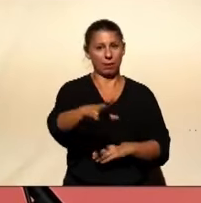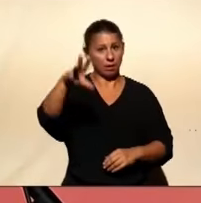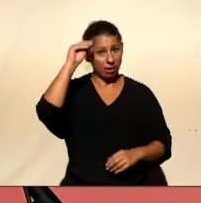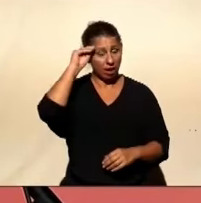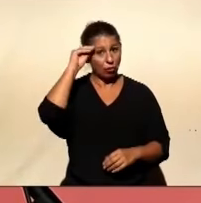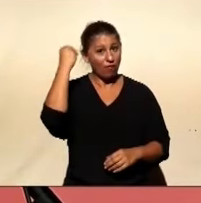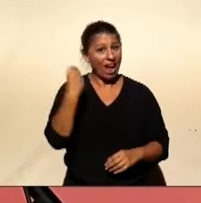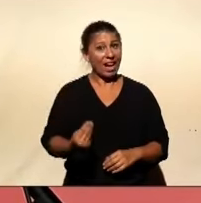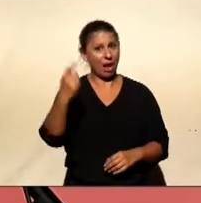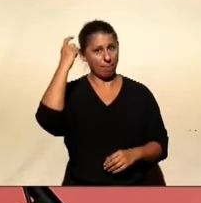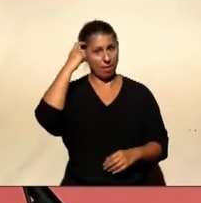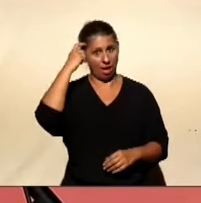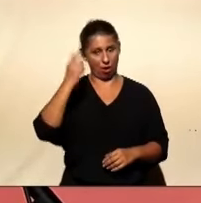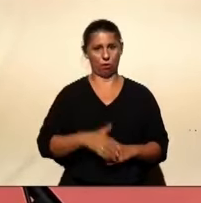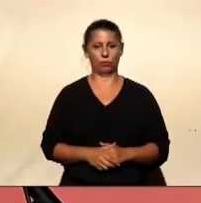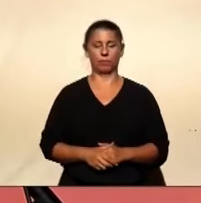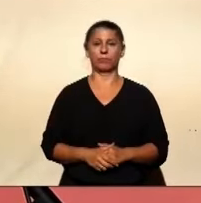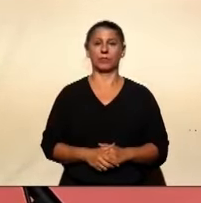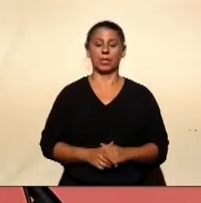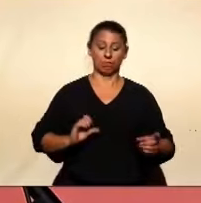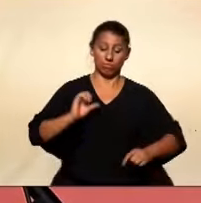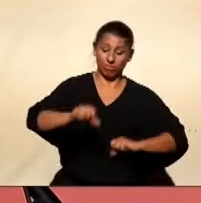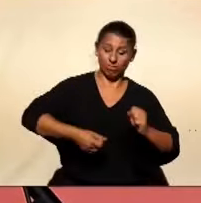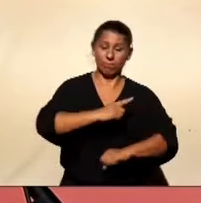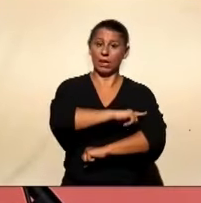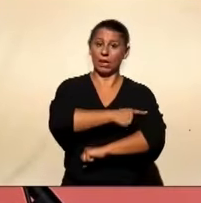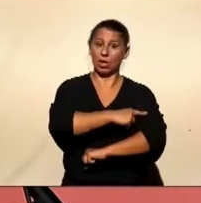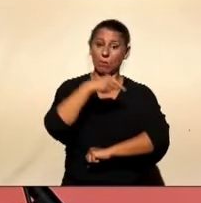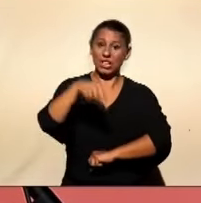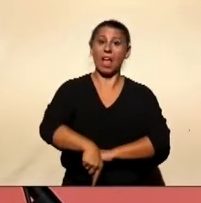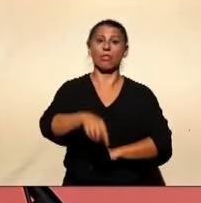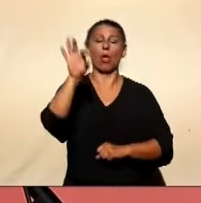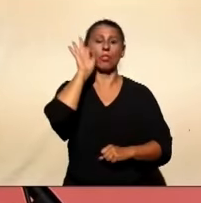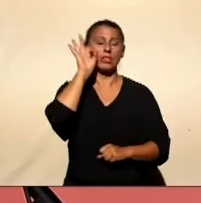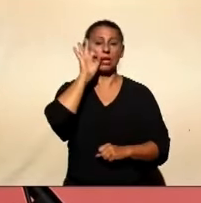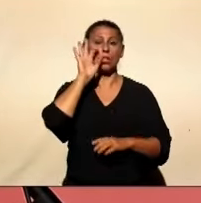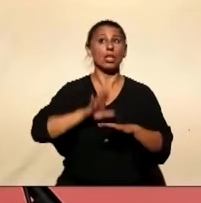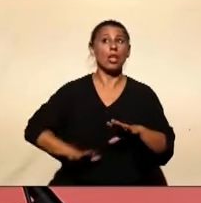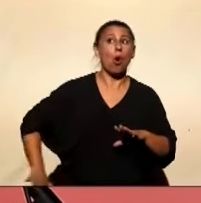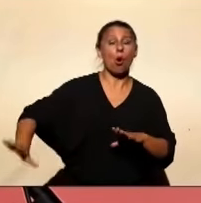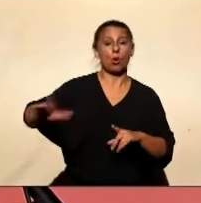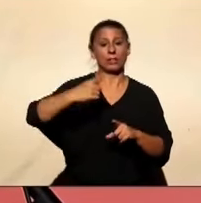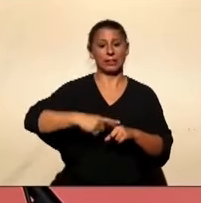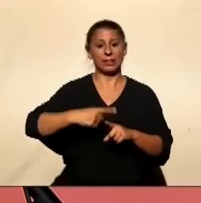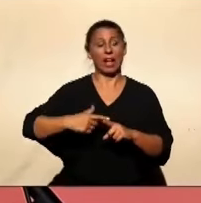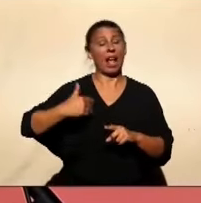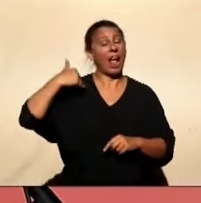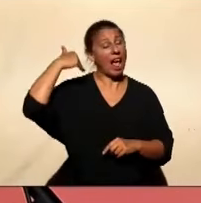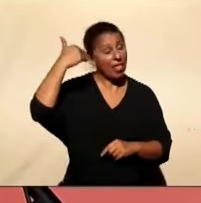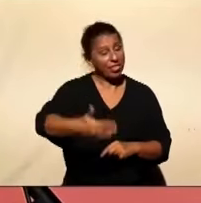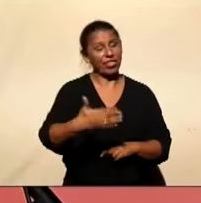μυαλό του τους μαχόμενους υγειονομικούς, και εδώ στη Θεσσαλονίκη και παντού θα τους